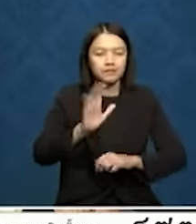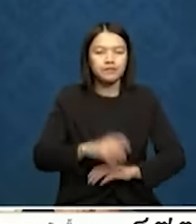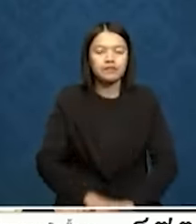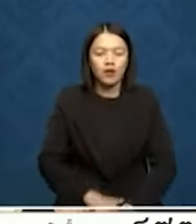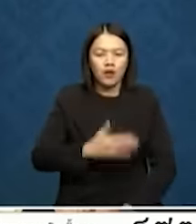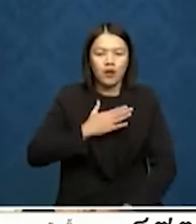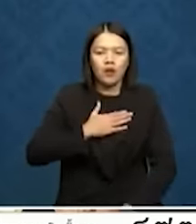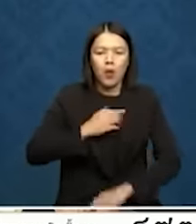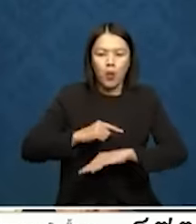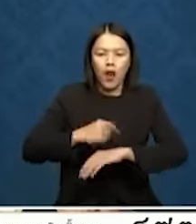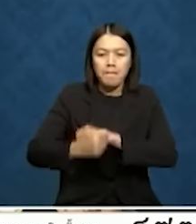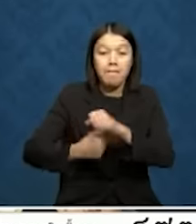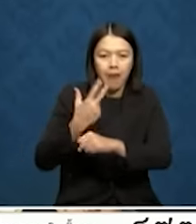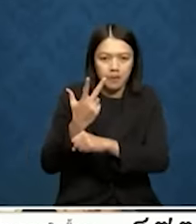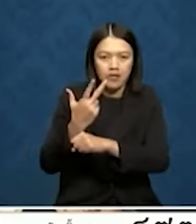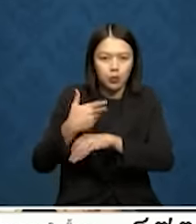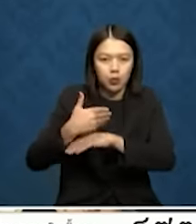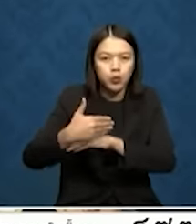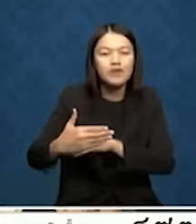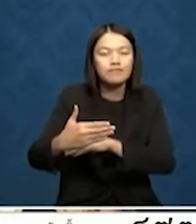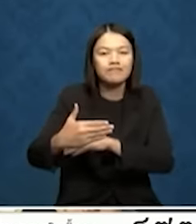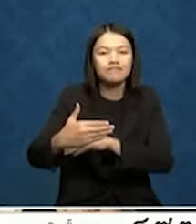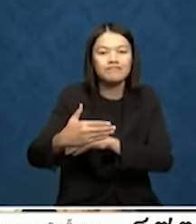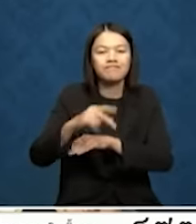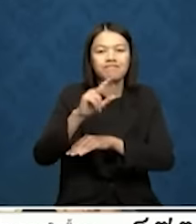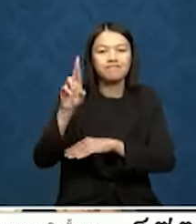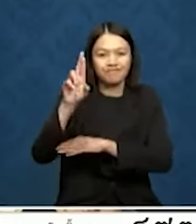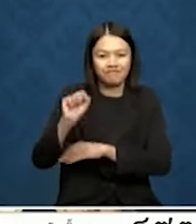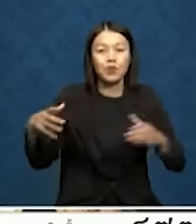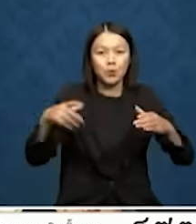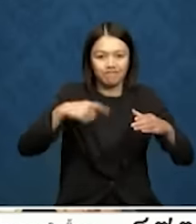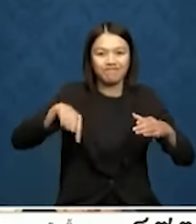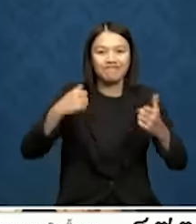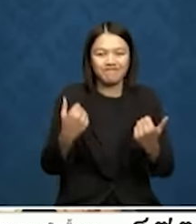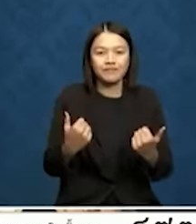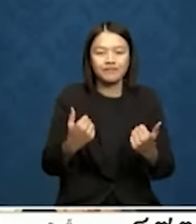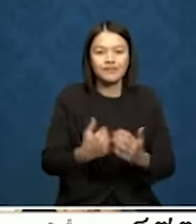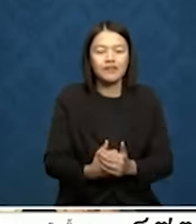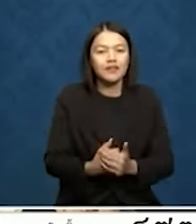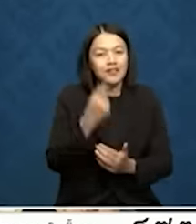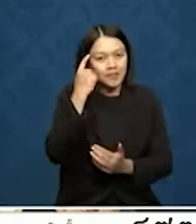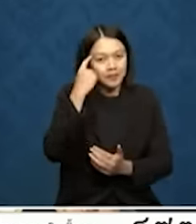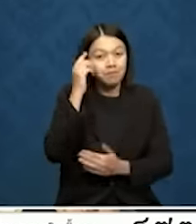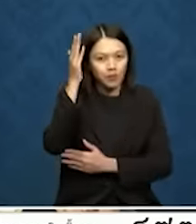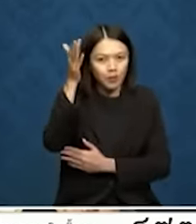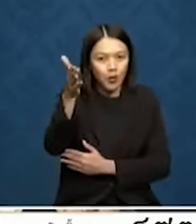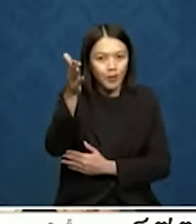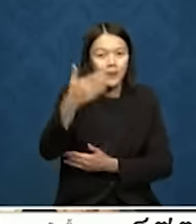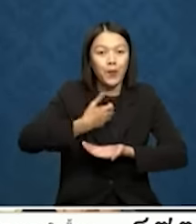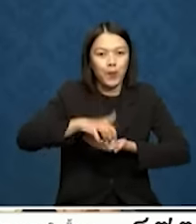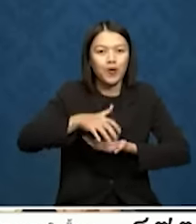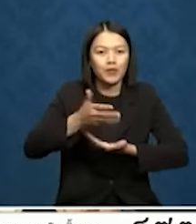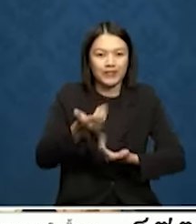ลือเวลาอีกไม่ถึง3ปีต่อจากนี้ในรัฐสภาชุดนี้ที่ผมคิดว่าทุกสิ่งทุกอย่างที่ผมพูดไป